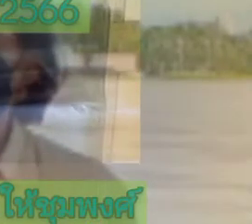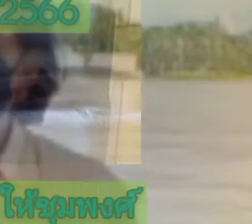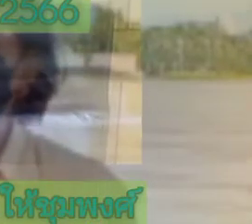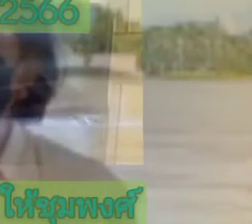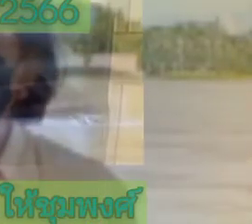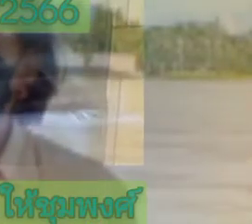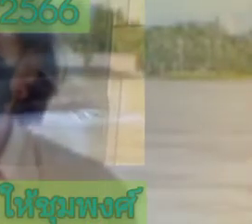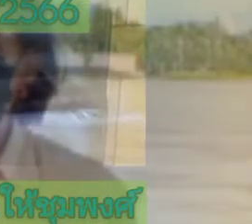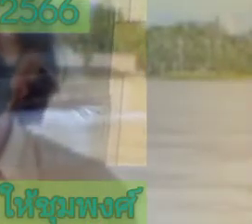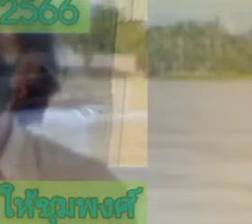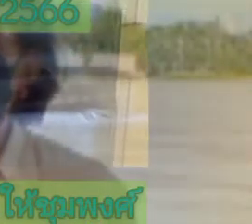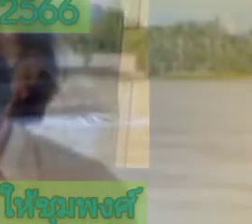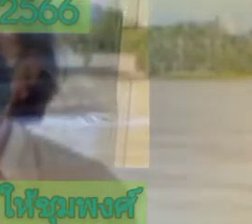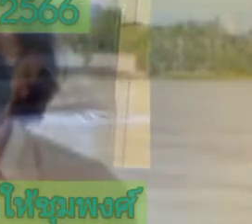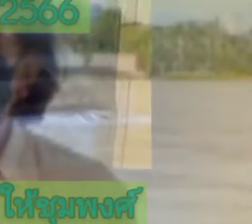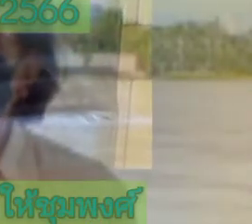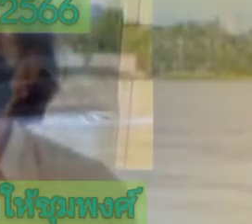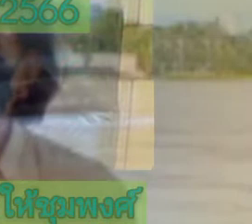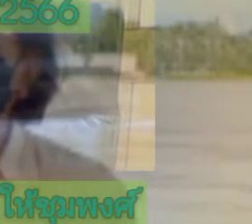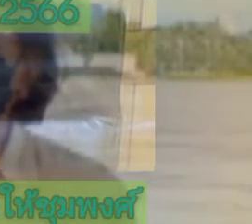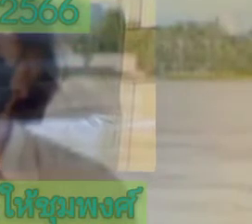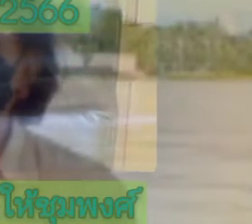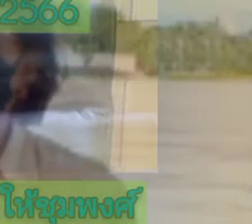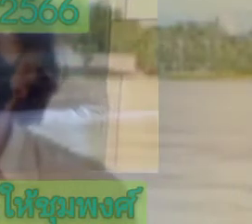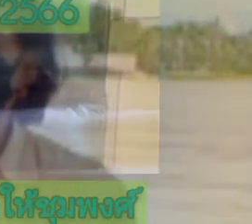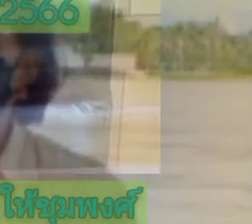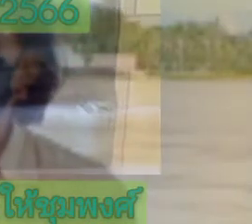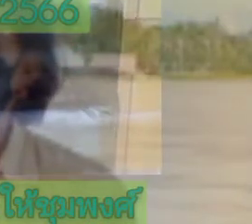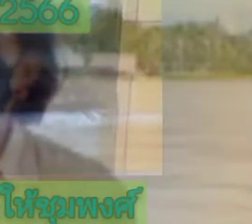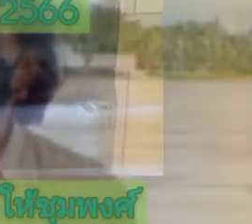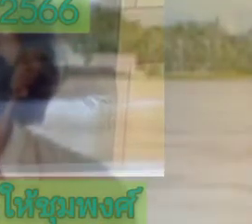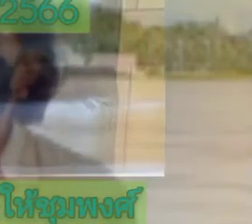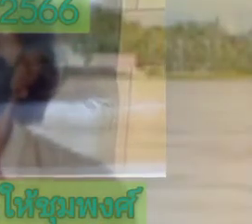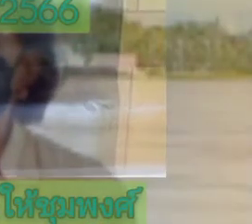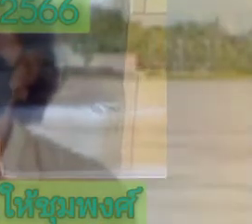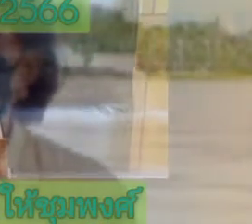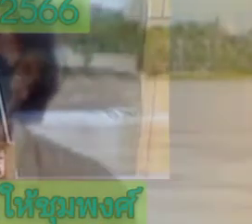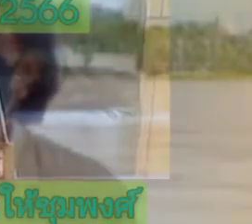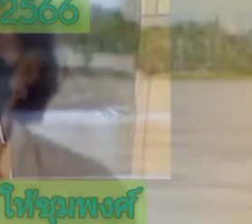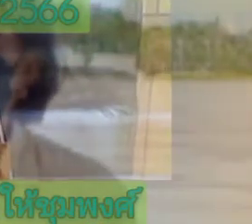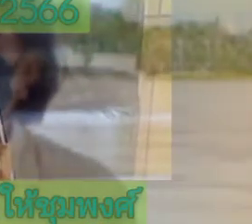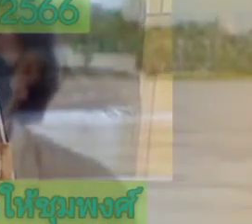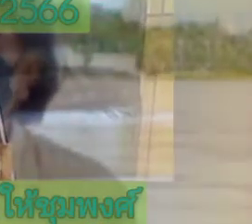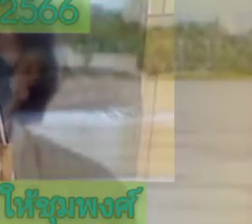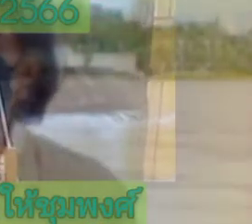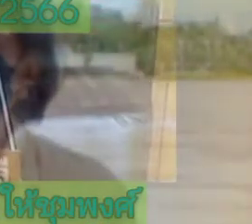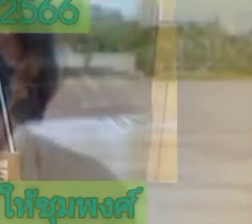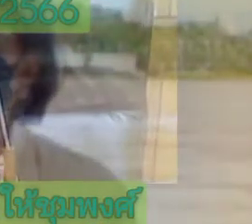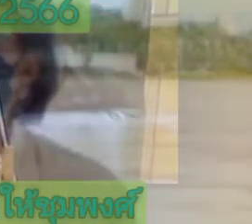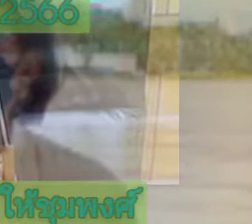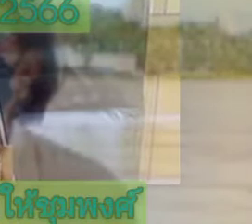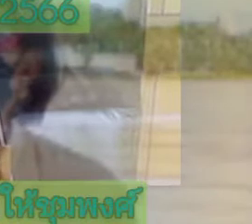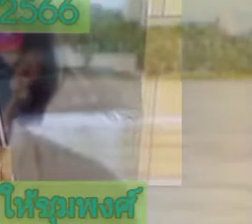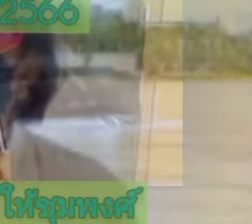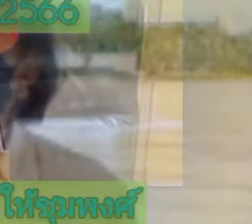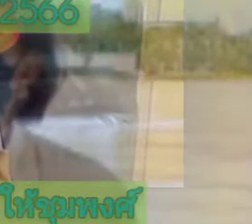างเนี่ยที่ว่าตั้งมากๆไว้เนี่ยผมไปใช้ส่วนตัวแหละครับผมไปใช้ได้ไหมคณะกรรมการกันกรองพรบ.ก็มีนักงานก็มีต้องมีแผนโครงการใช่ไหมงบกลางตัวนี้นอกจากเรื่อง